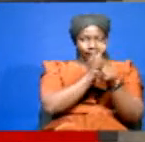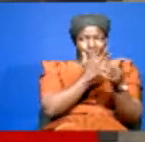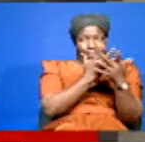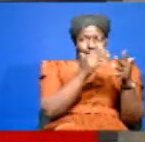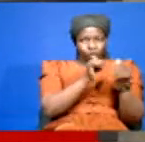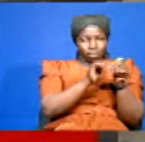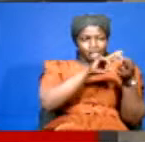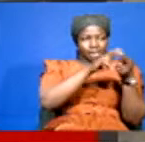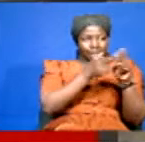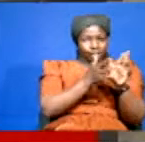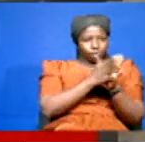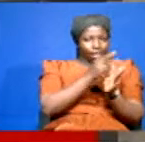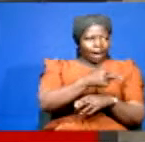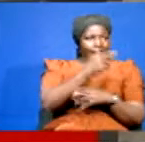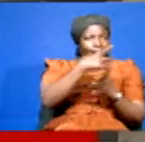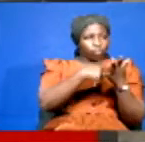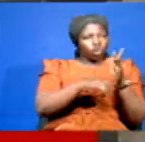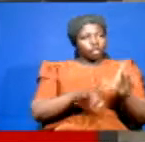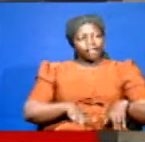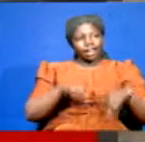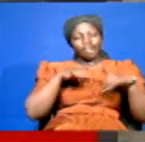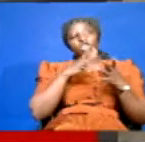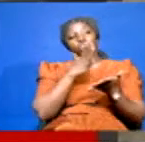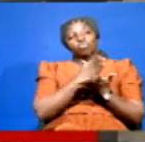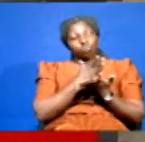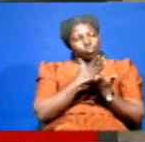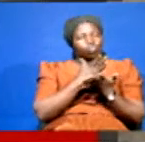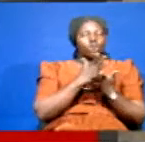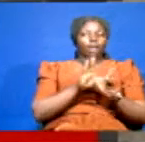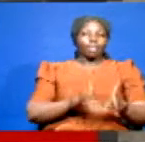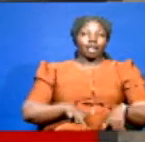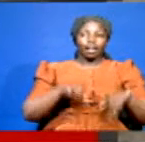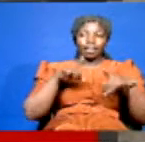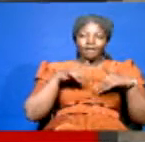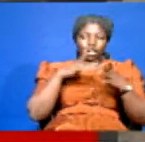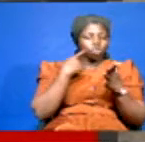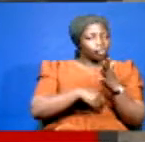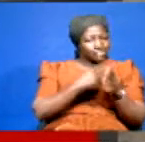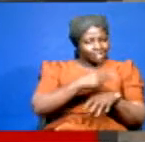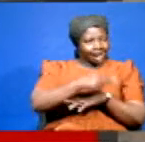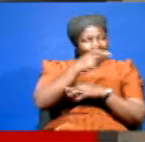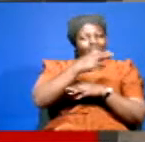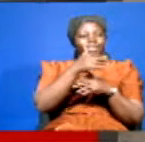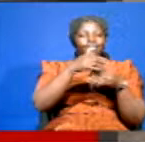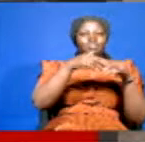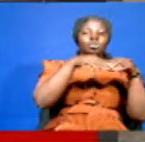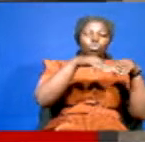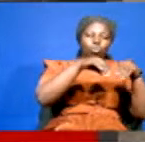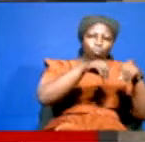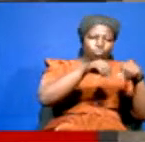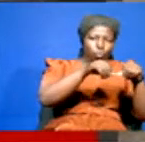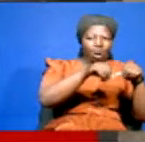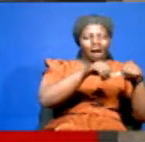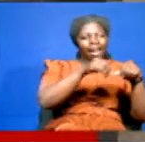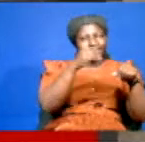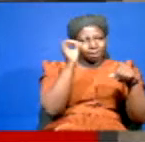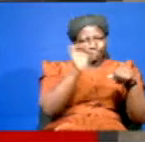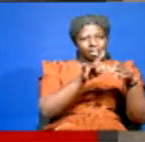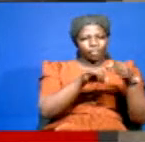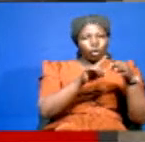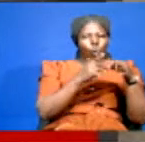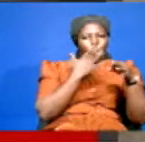maisha. Na sasa hivi tunapoangalia, ndio gharama ya juu iko maisha, bei ya unga iko juu, mafuta, lakini pia kuna hili swala lingine ambalo